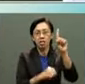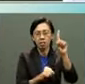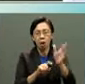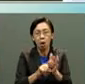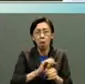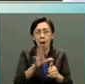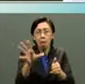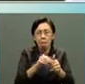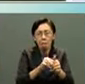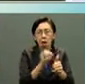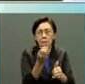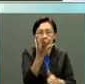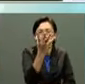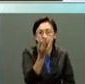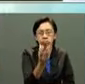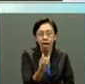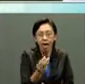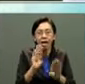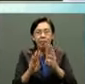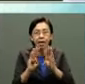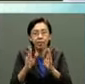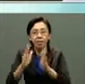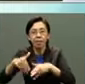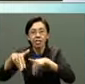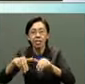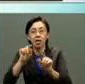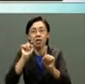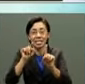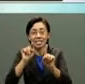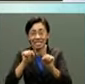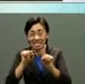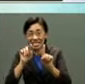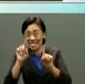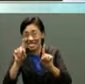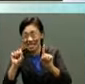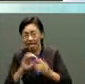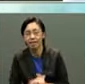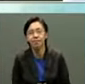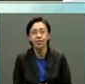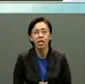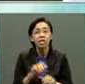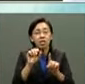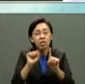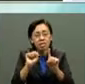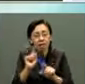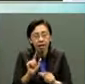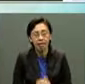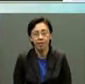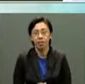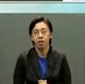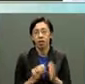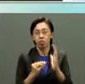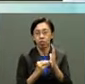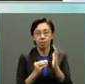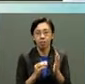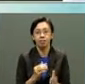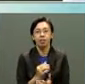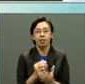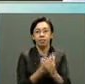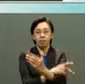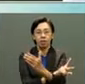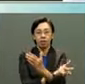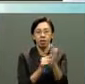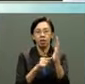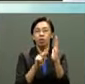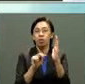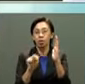ป่วยต่อแสนประชากรมากสุดนะครับจำนวนมากสุดยังคงเหมือนเดิมนะครับกรุงเทพมหานครภูเก็ตนนทบุรีนะ